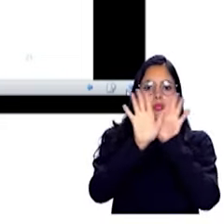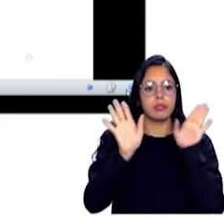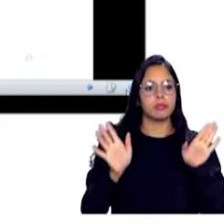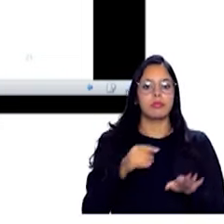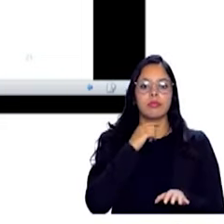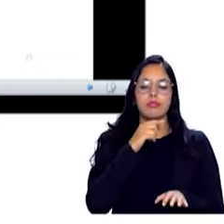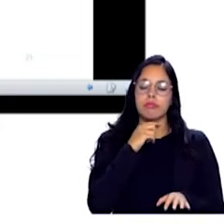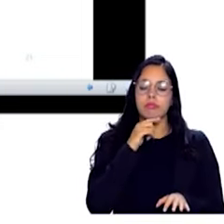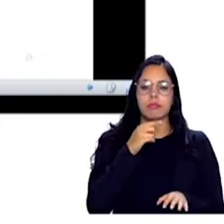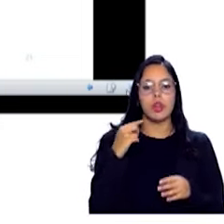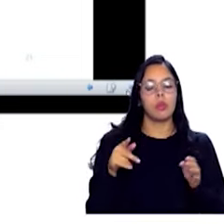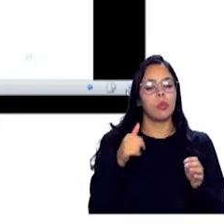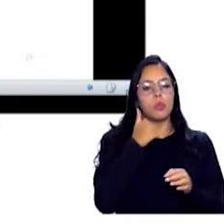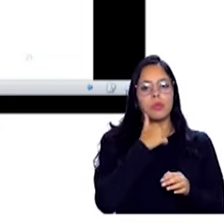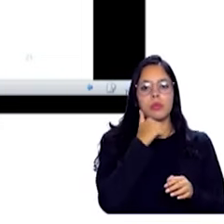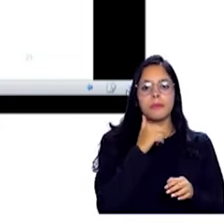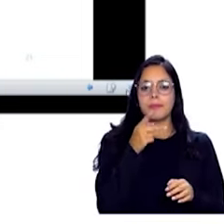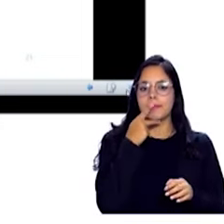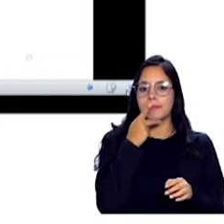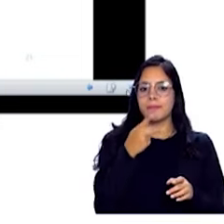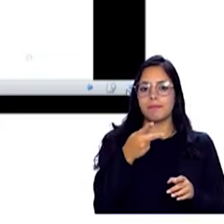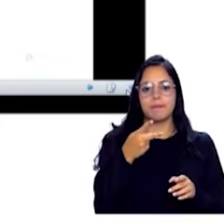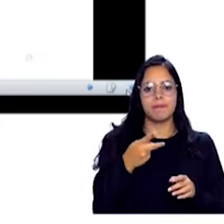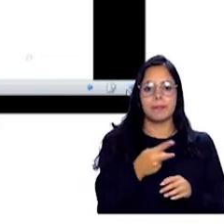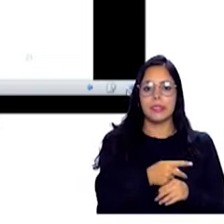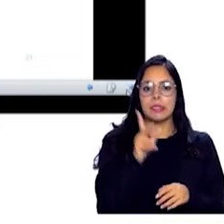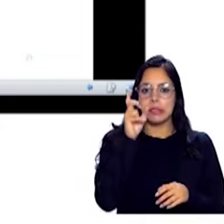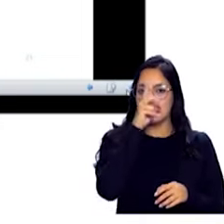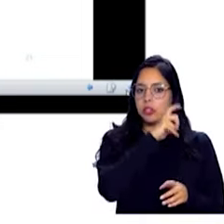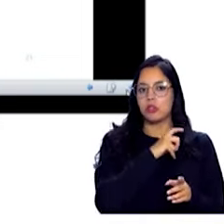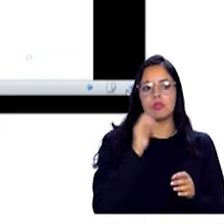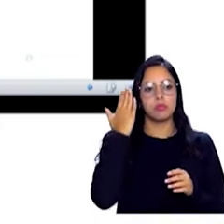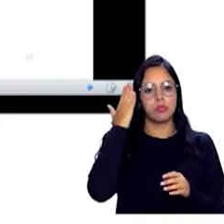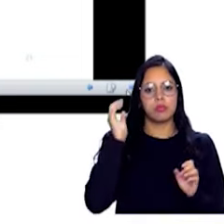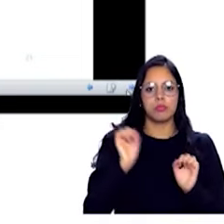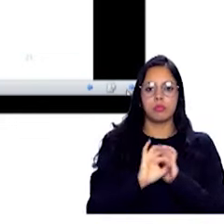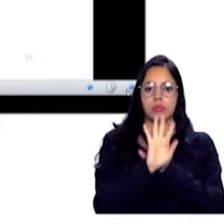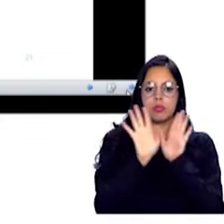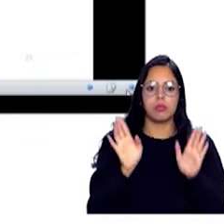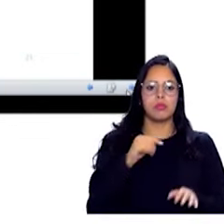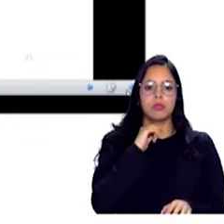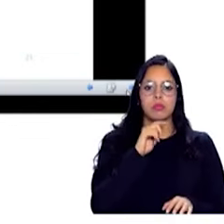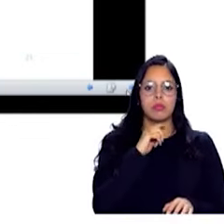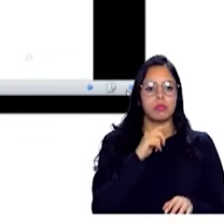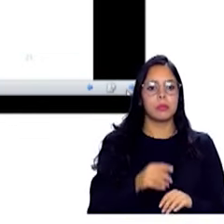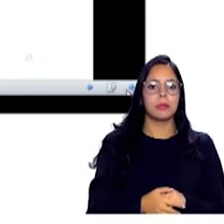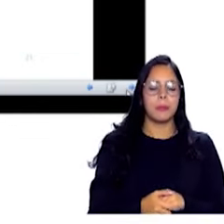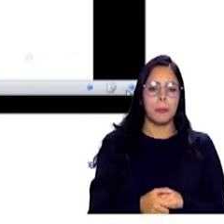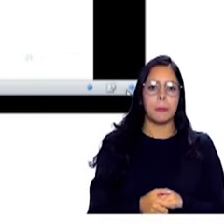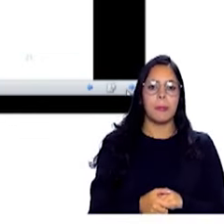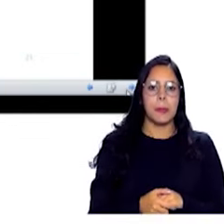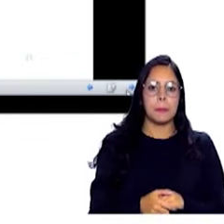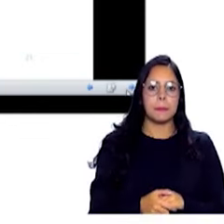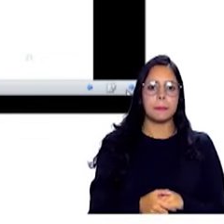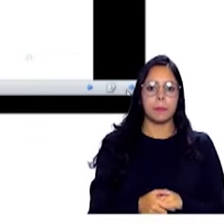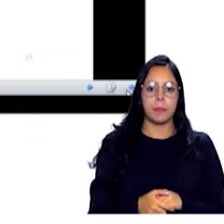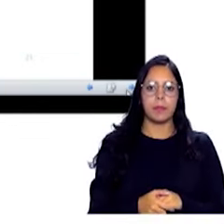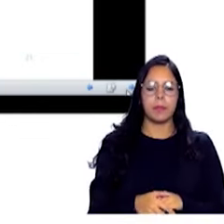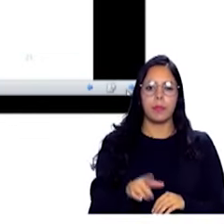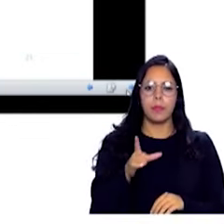pregiudiziale anche per le questioni di giurisdizione non si sa per quelle delle di competenza Ancora ma ci sono